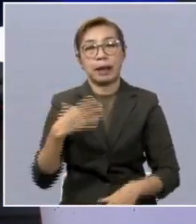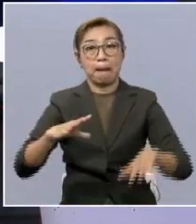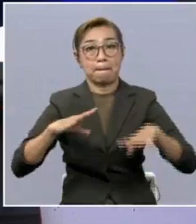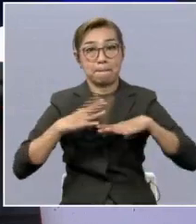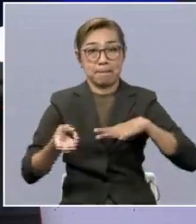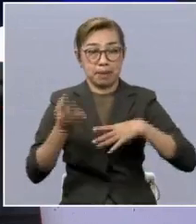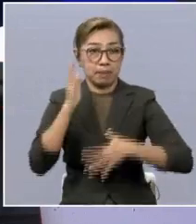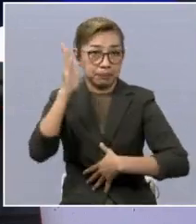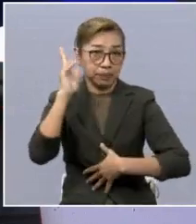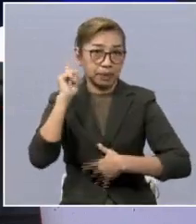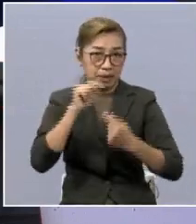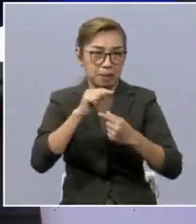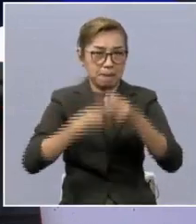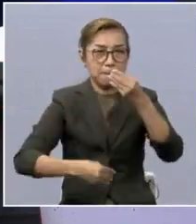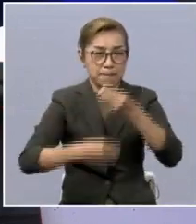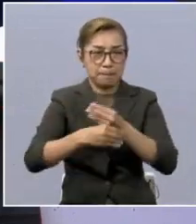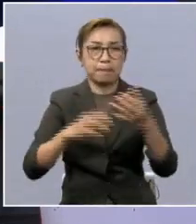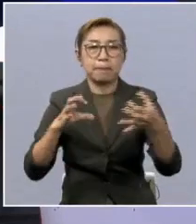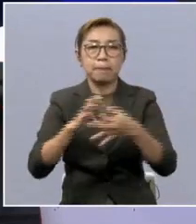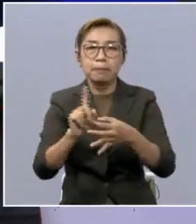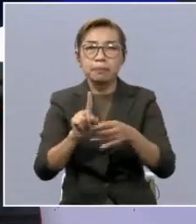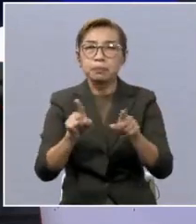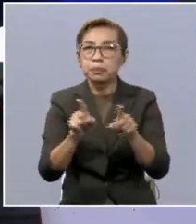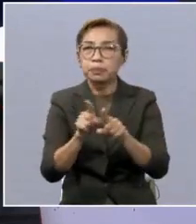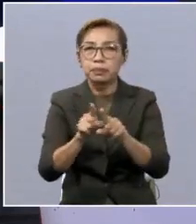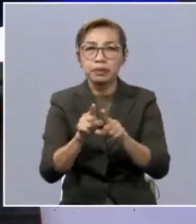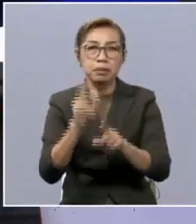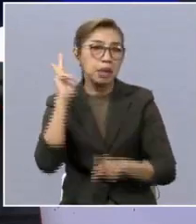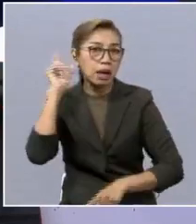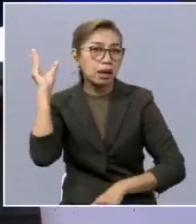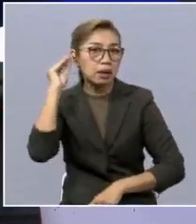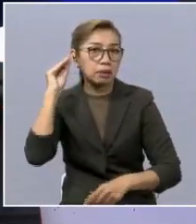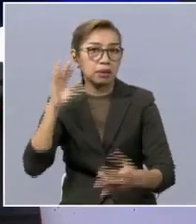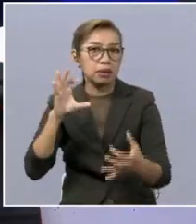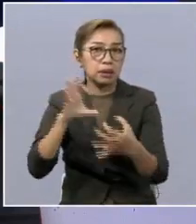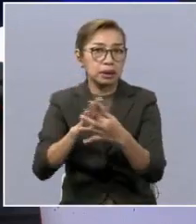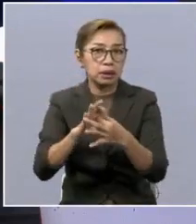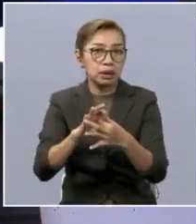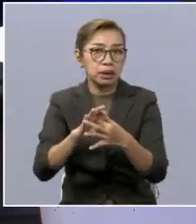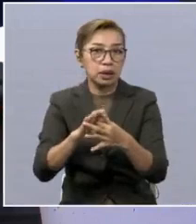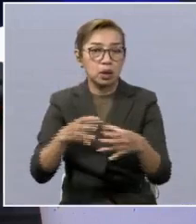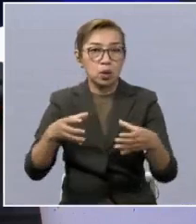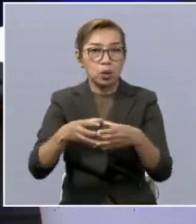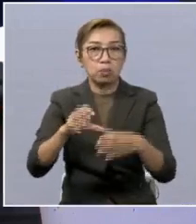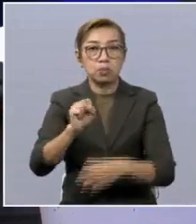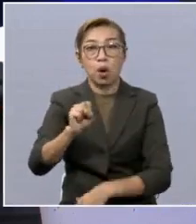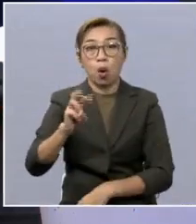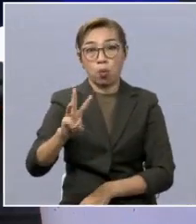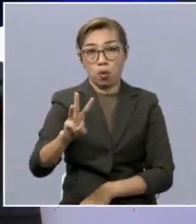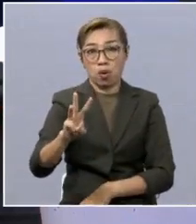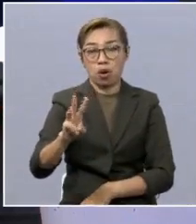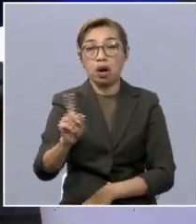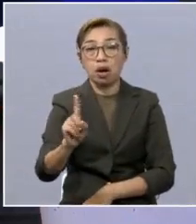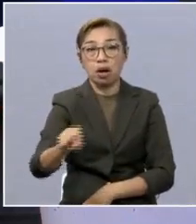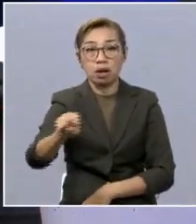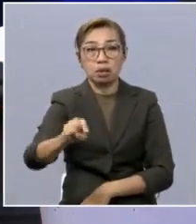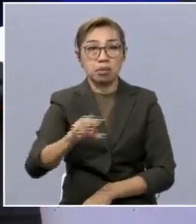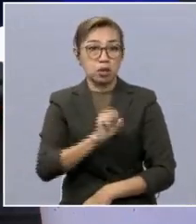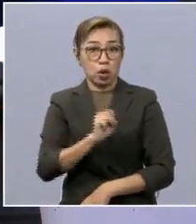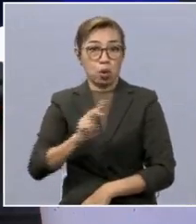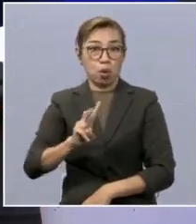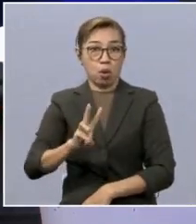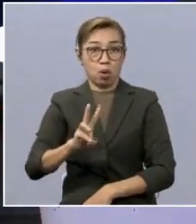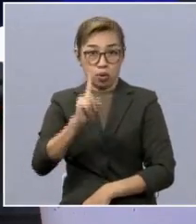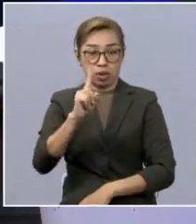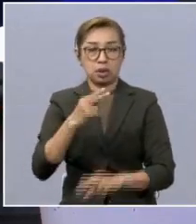วงหน้ามีอีกหนึ่งความเคลื่อนไหวครับที่เป็นประเด็นขึ้นมาเกี่ยวข้องกับพักสวโดยเฉพาะอย่างยิ่งมีสวท่านหนึ่งเนี่ยนะครับ